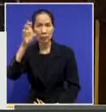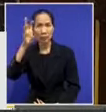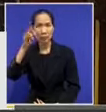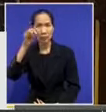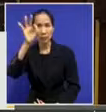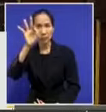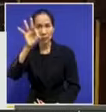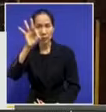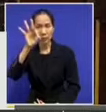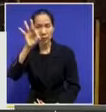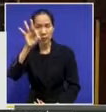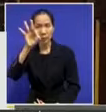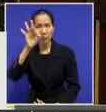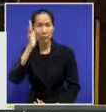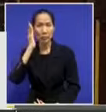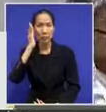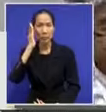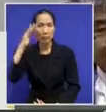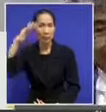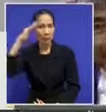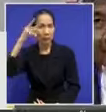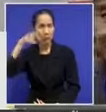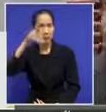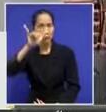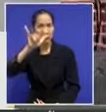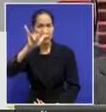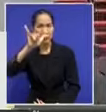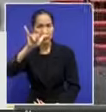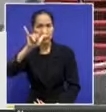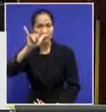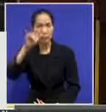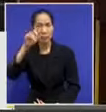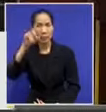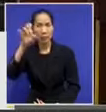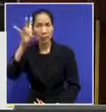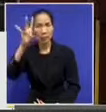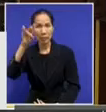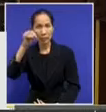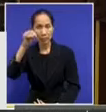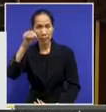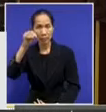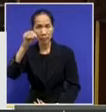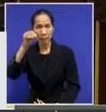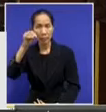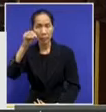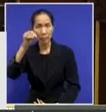169นายณรงค์อ่อนสะอาด พลเอกประยุทธ์จันทร์โอชาครับ 170นาย